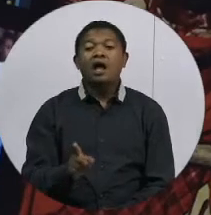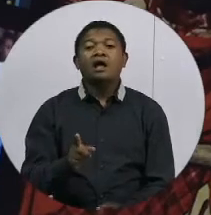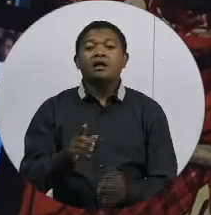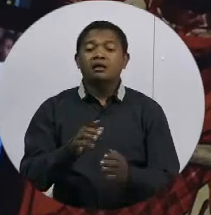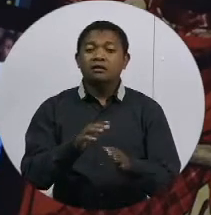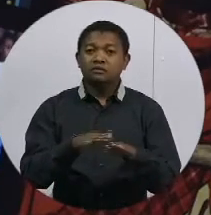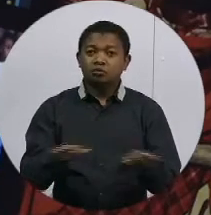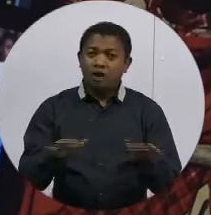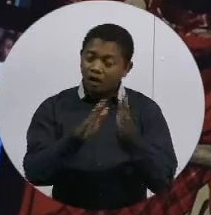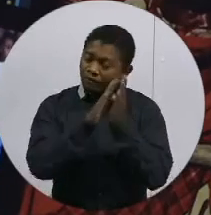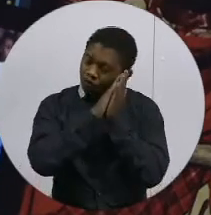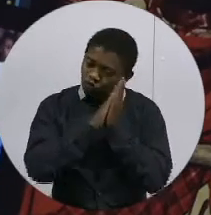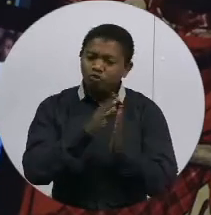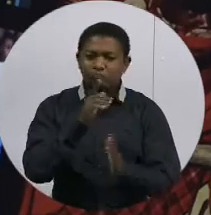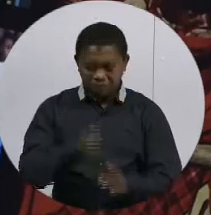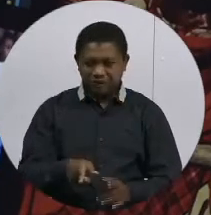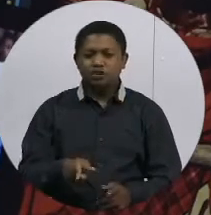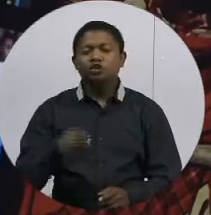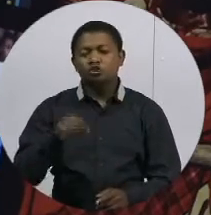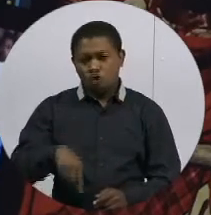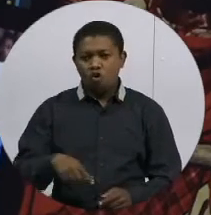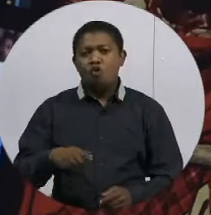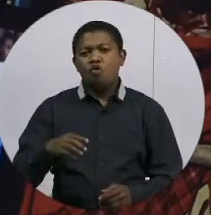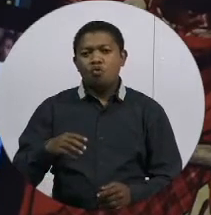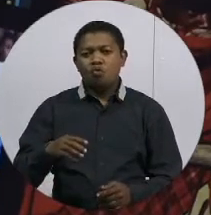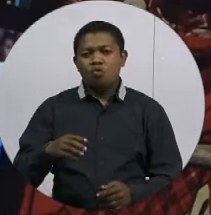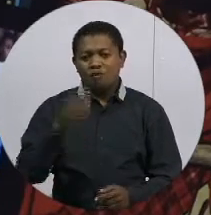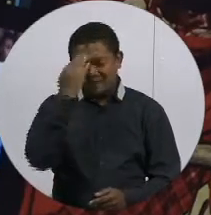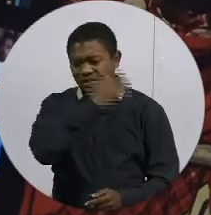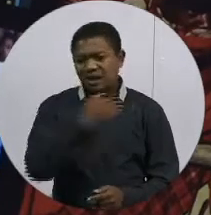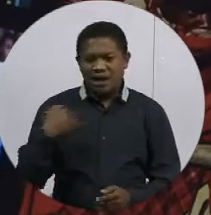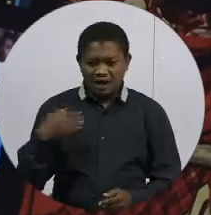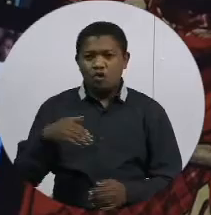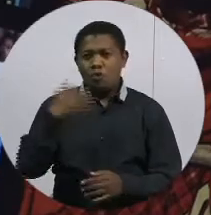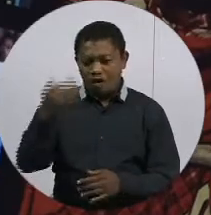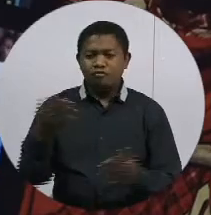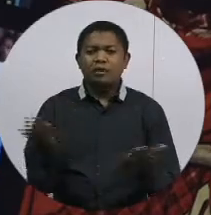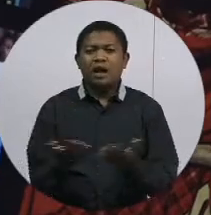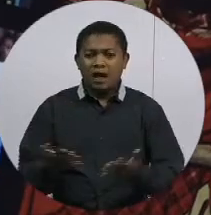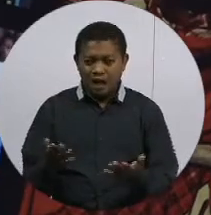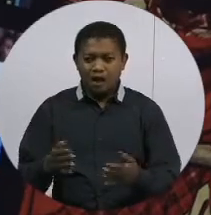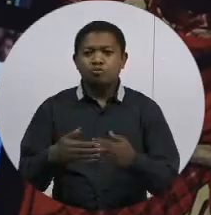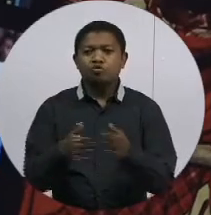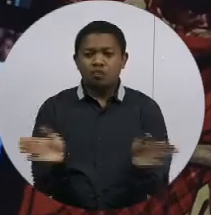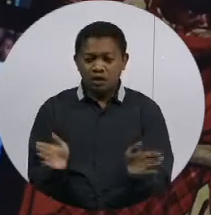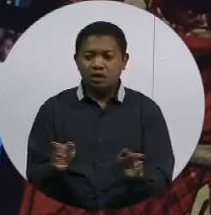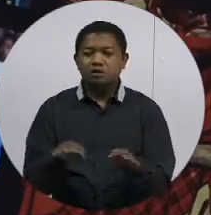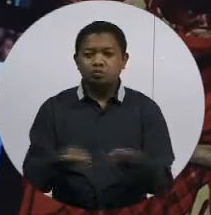amin'izay amin'ireo lay toby atao hoe